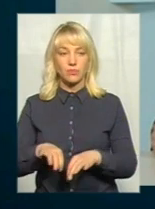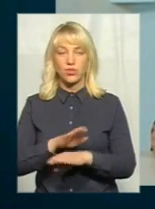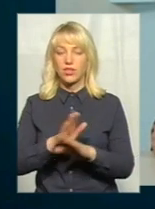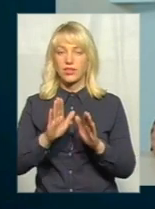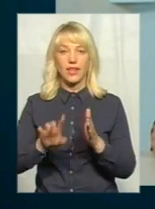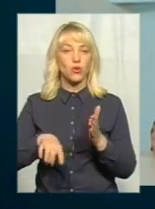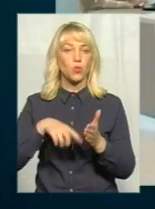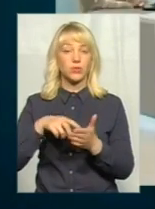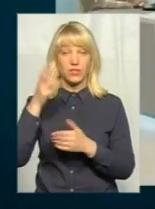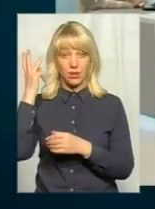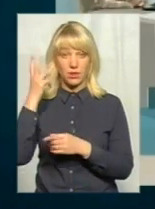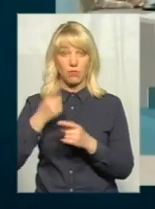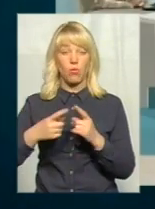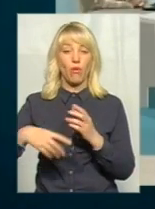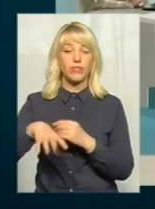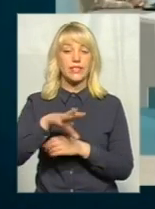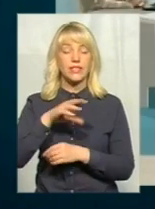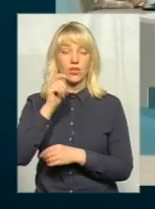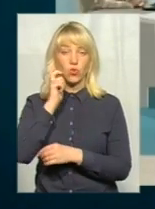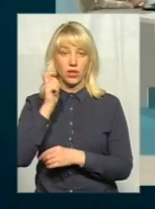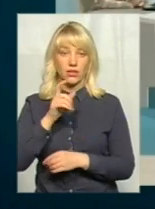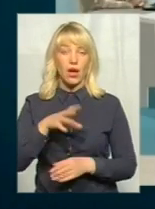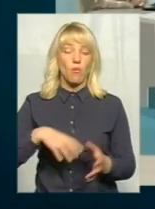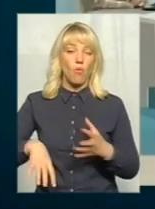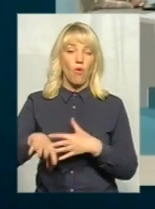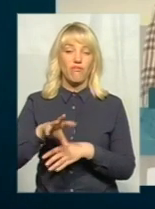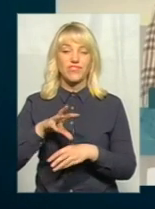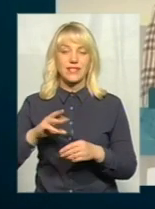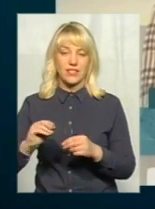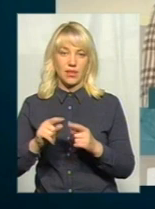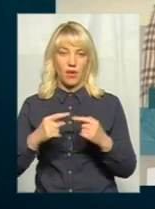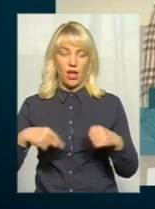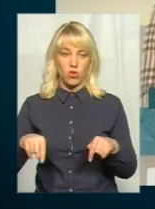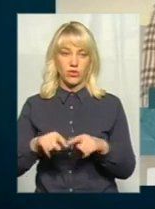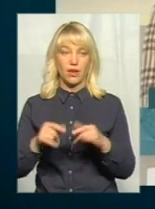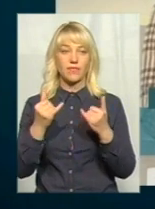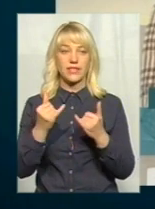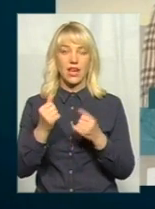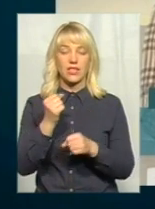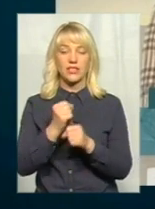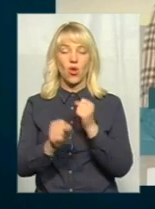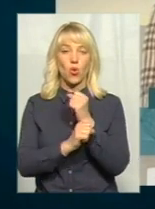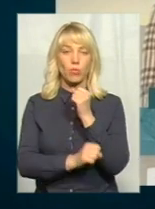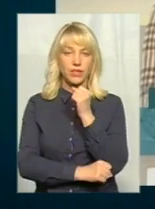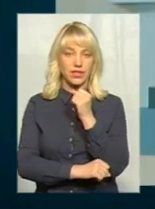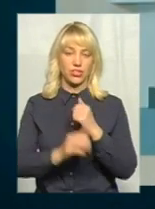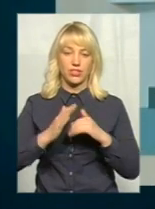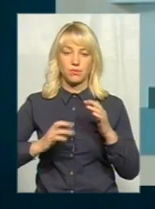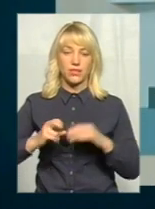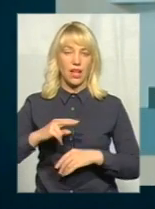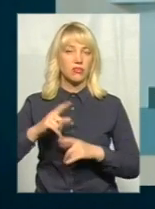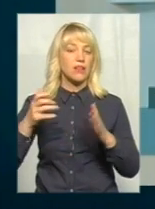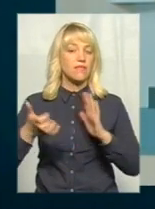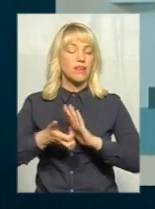Хмельницькому, вона є по всій Україні, по всім галузям. Зараз робітничих спеціальностей не вистачає в будь-якій галузі, так само і